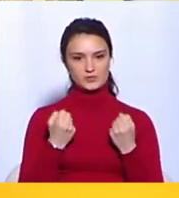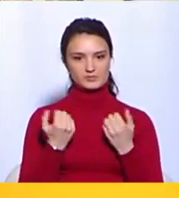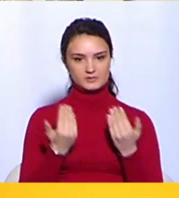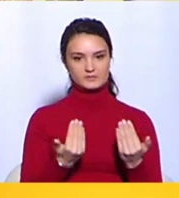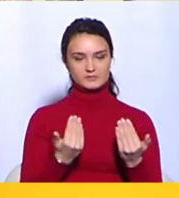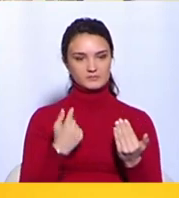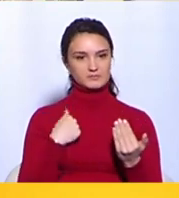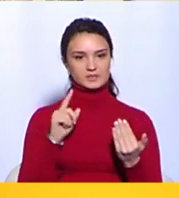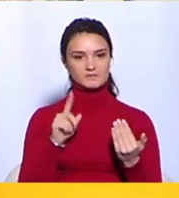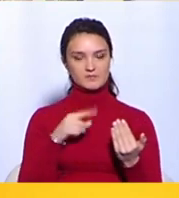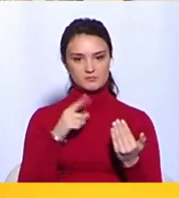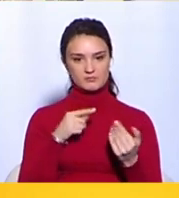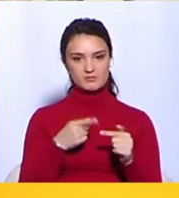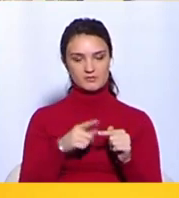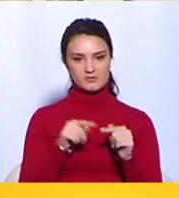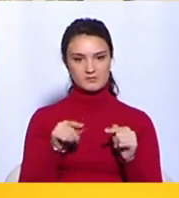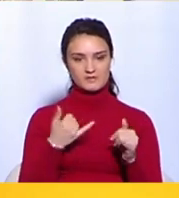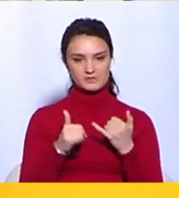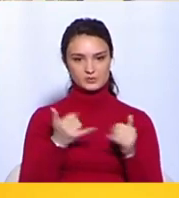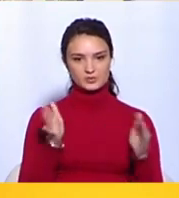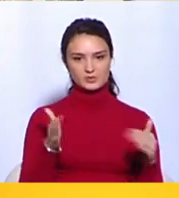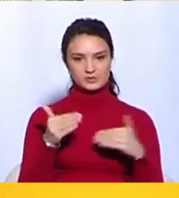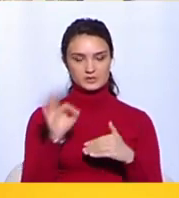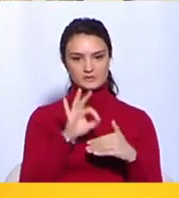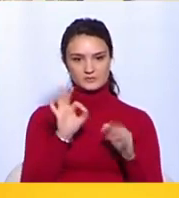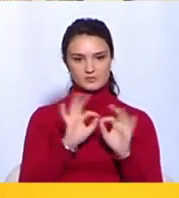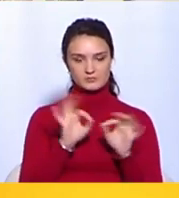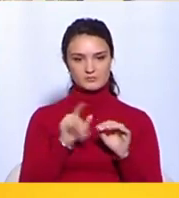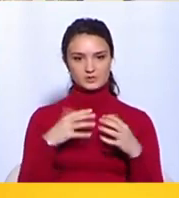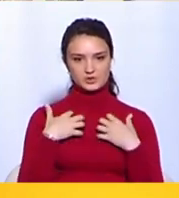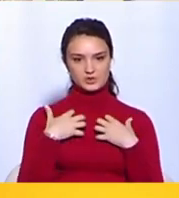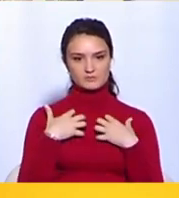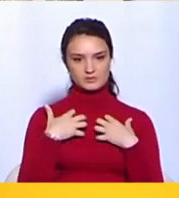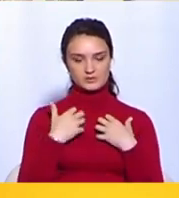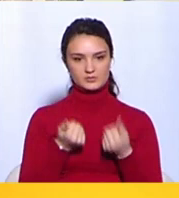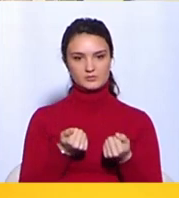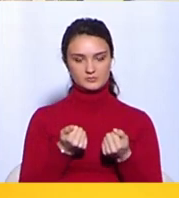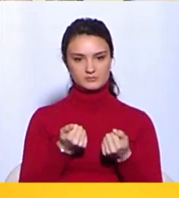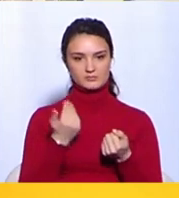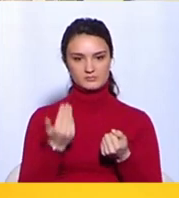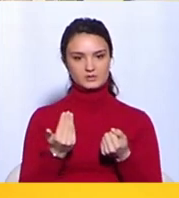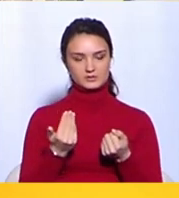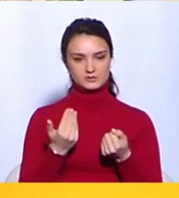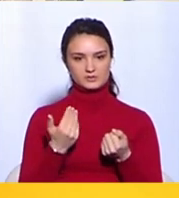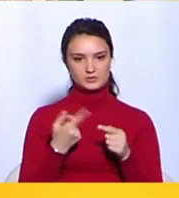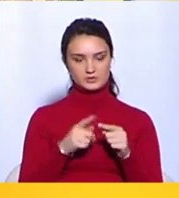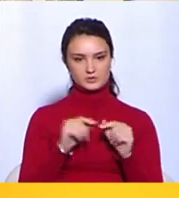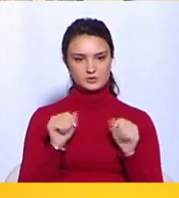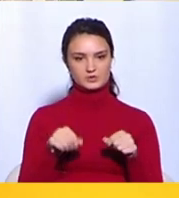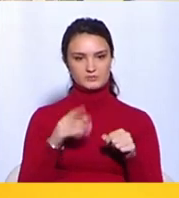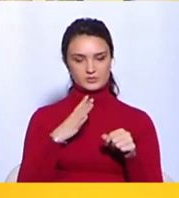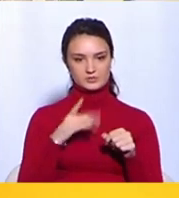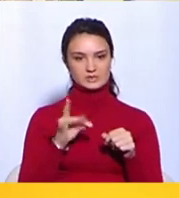რა მაქვს მხედველობაში? თუ ჩვენ აი ამ ყვითელ ზონაზე საუბრობთ ხოლმე, რომ მათი ჯანმრთელობა, მათი გავლენა ჯანმრთელობას შეიძლება